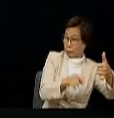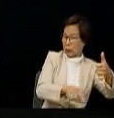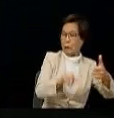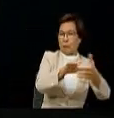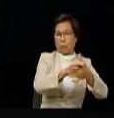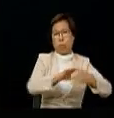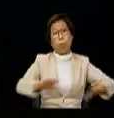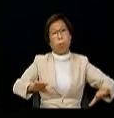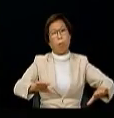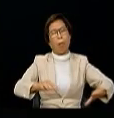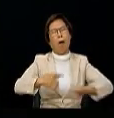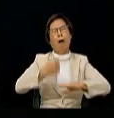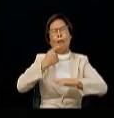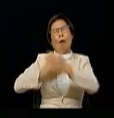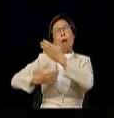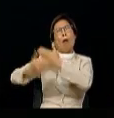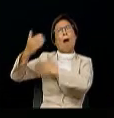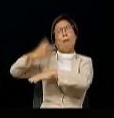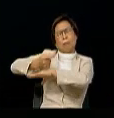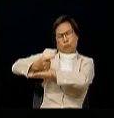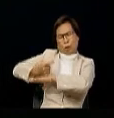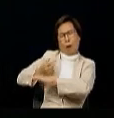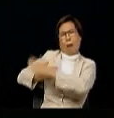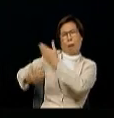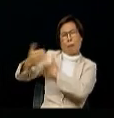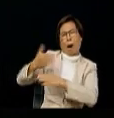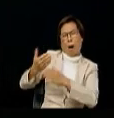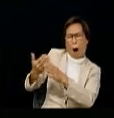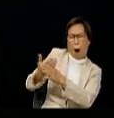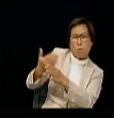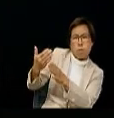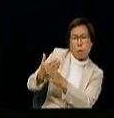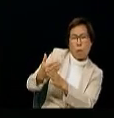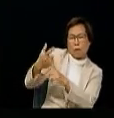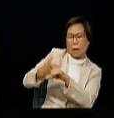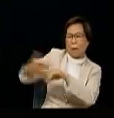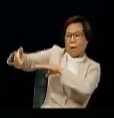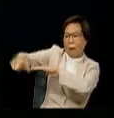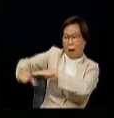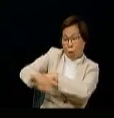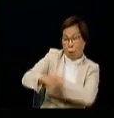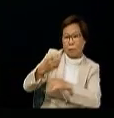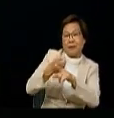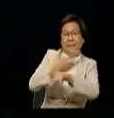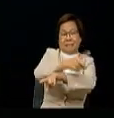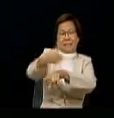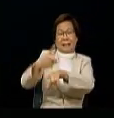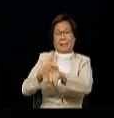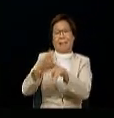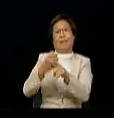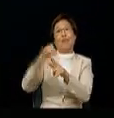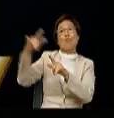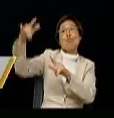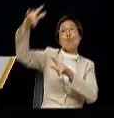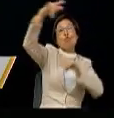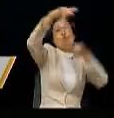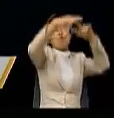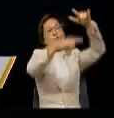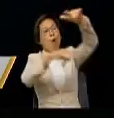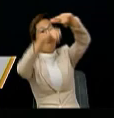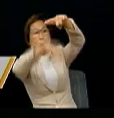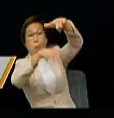dianggap keselamatan kredit Hai besarnya ancaman yang datang dari laut dari darat dari udara